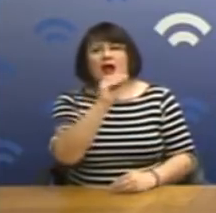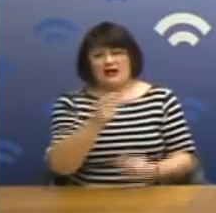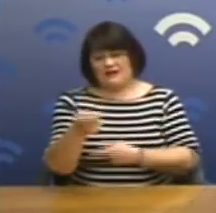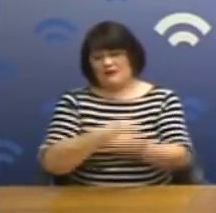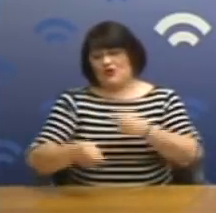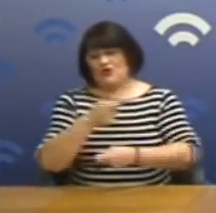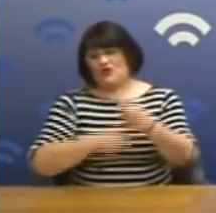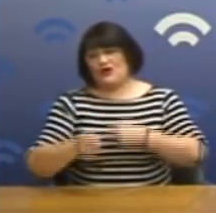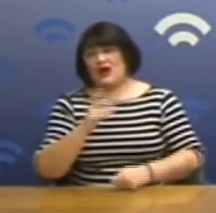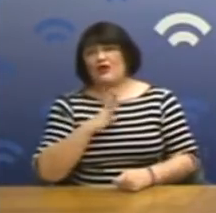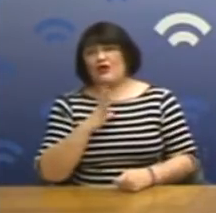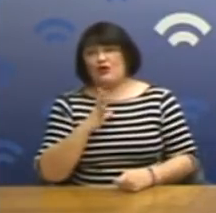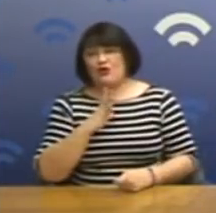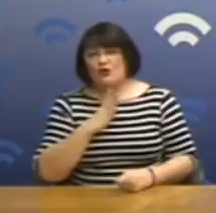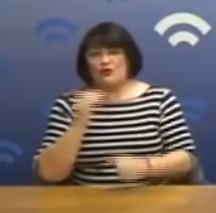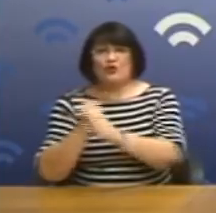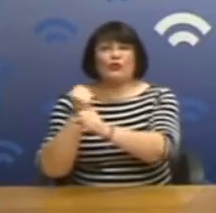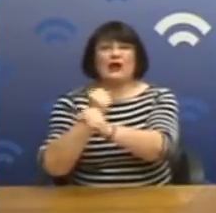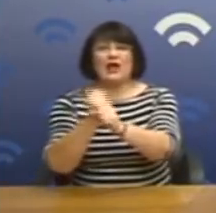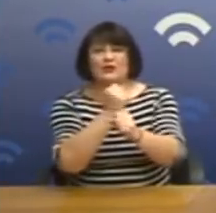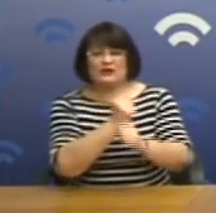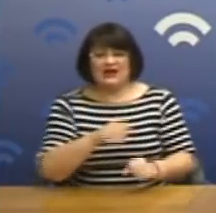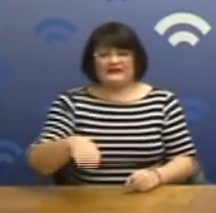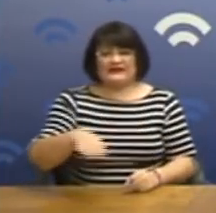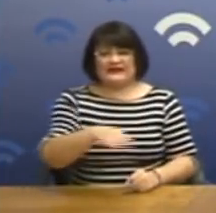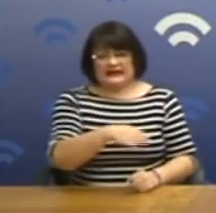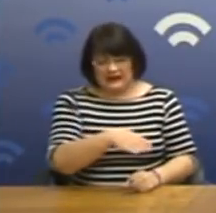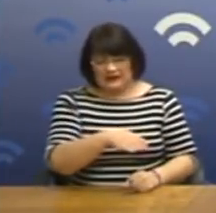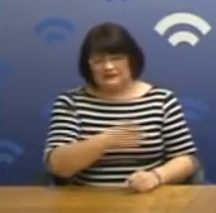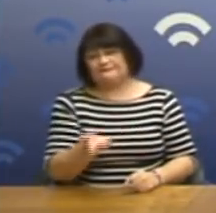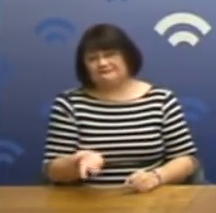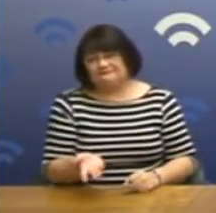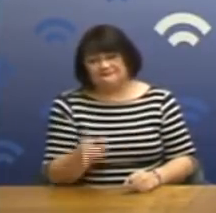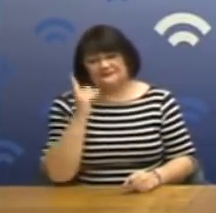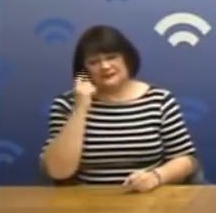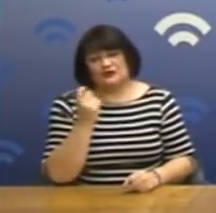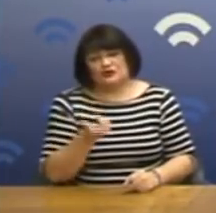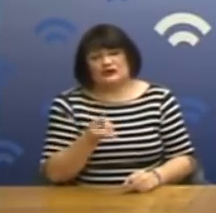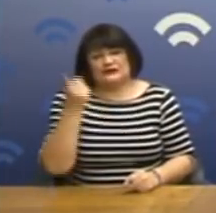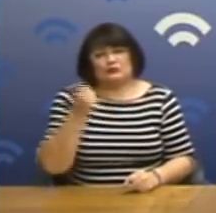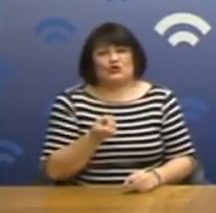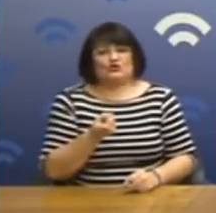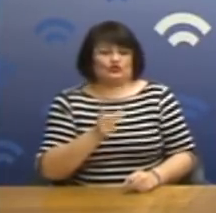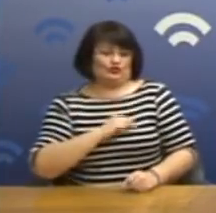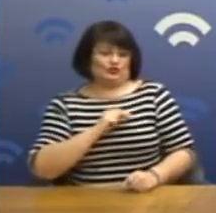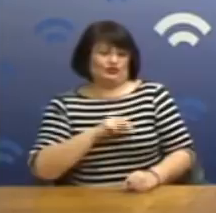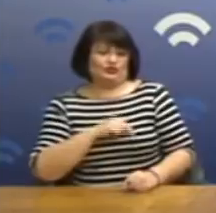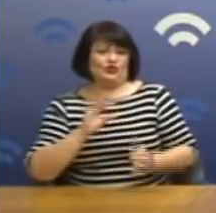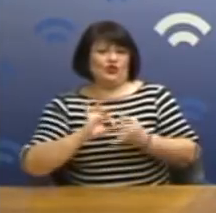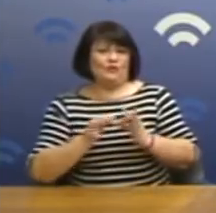πόρων και της εργασίας στις χώρες τους, που αναλογικό μερίδιο παίρνουν και κάποιοι ελληνικοί